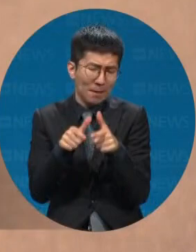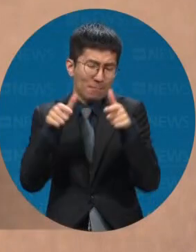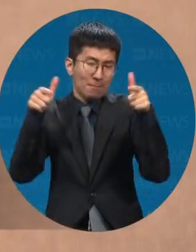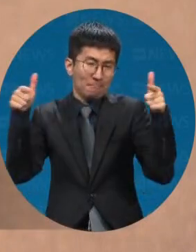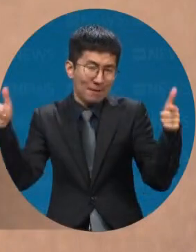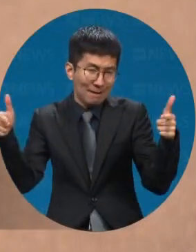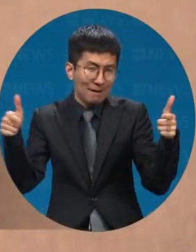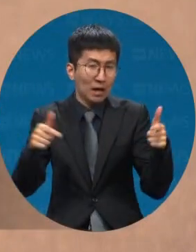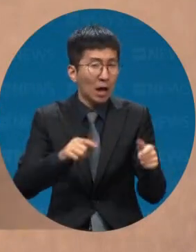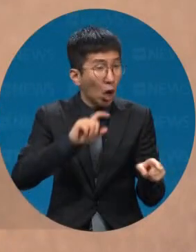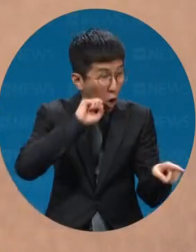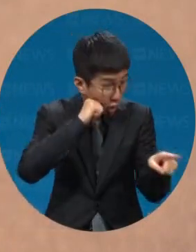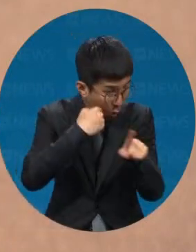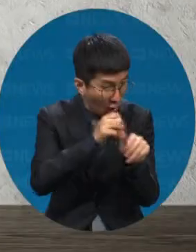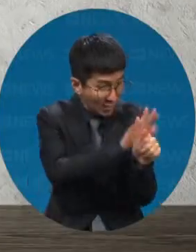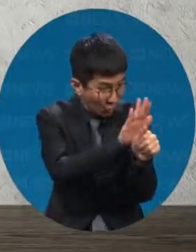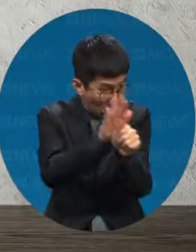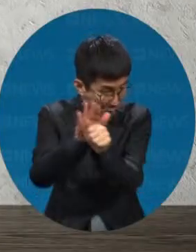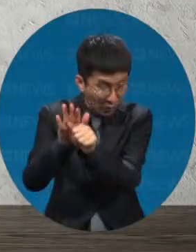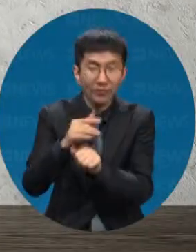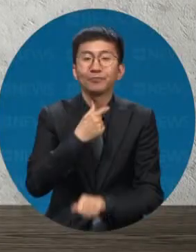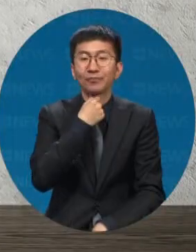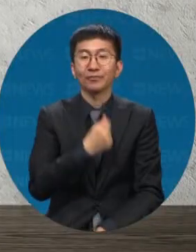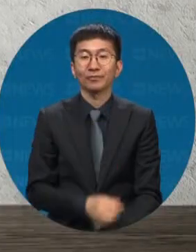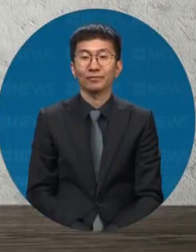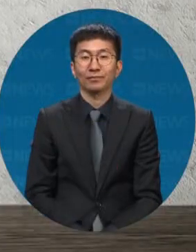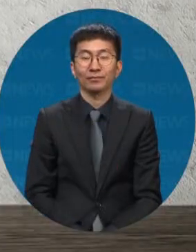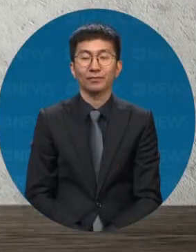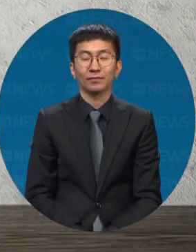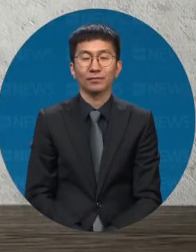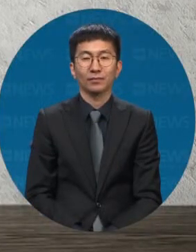제도도 확대를 하고 으